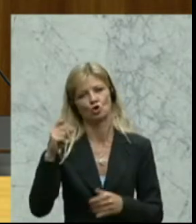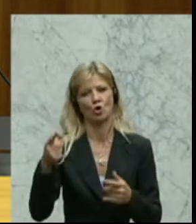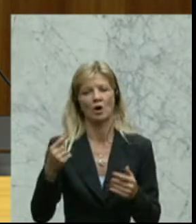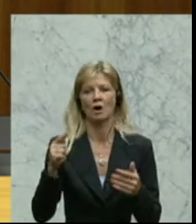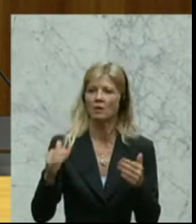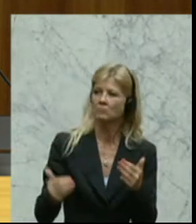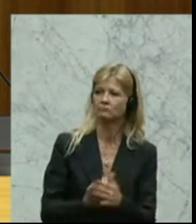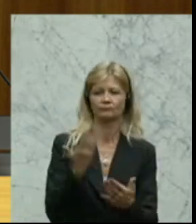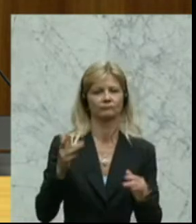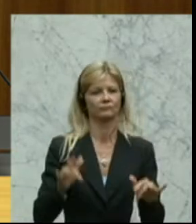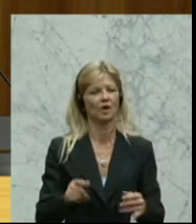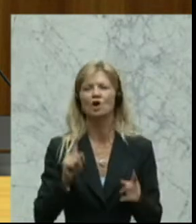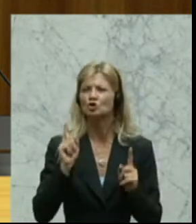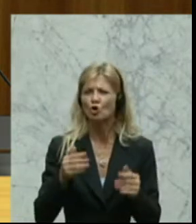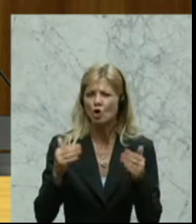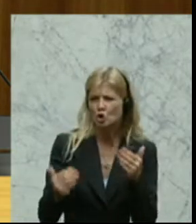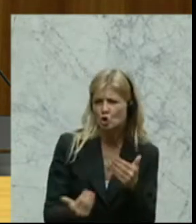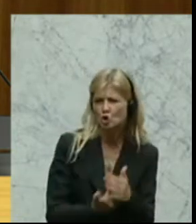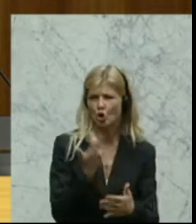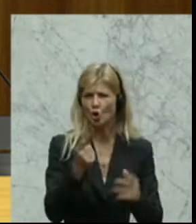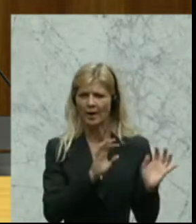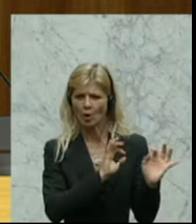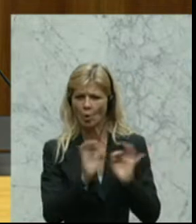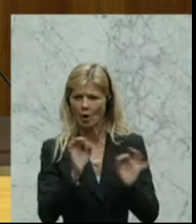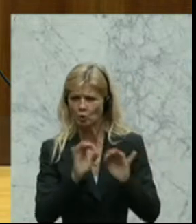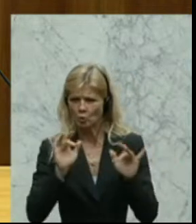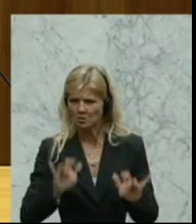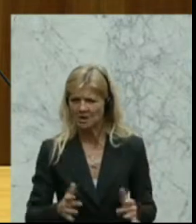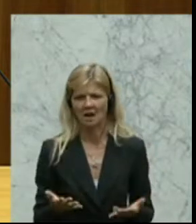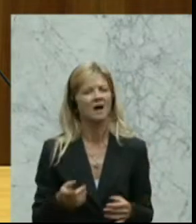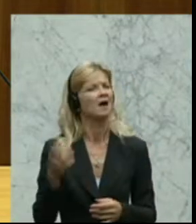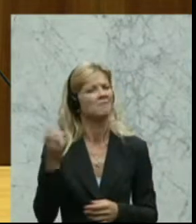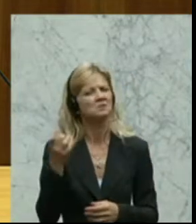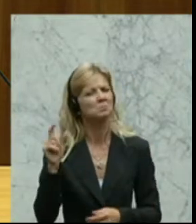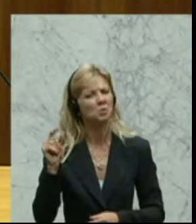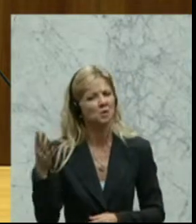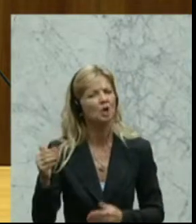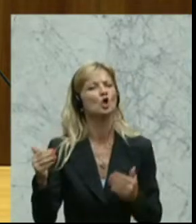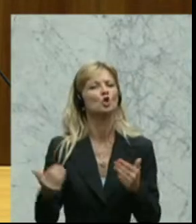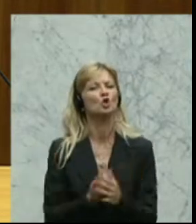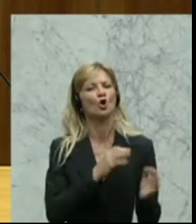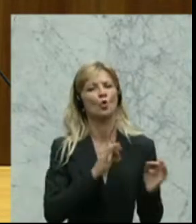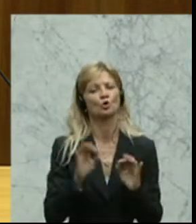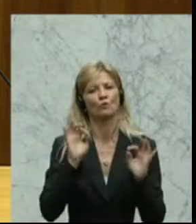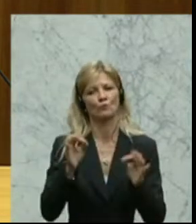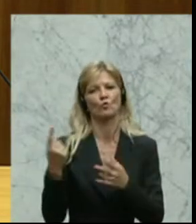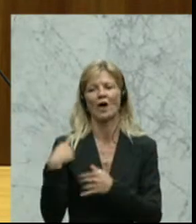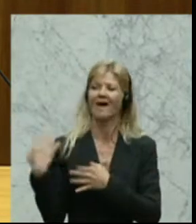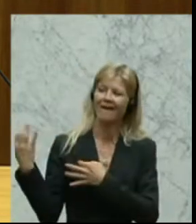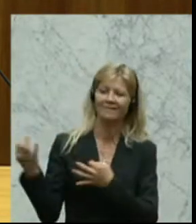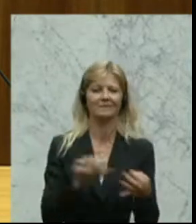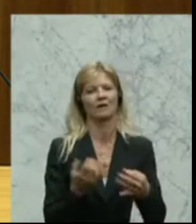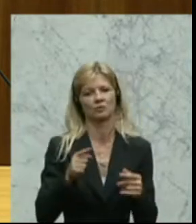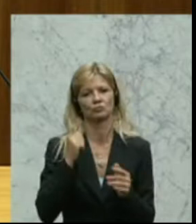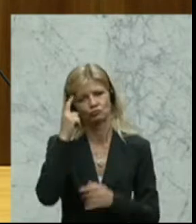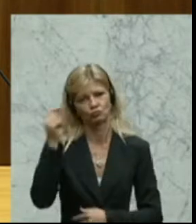das? Das heißt eine Neuordnung der Ertragssteuern. Von diesem Punkt habe ich jetzt heute bei dieser Diskussion kaum